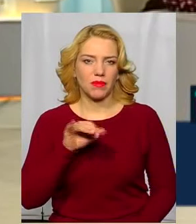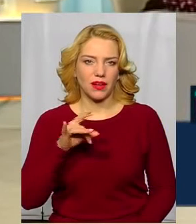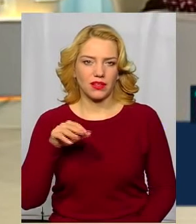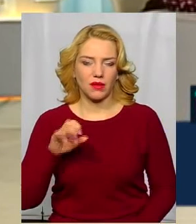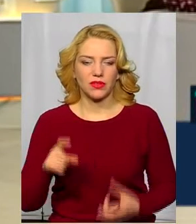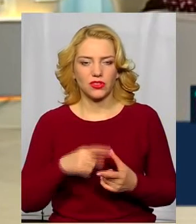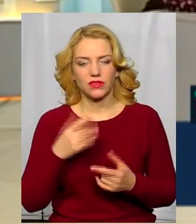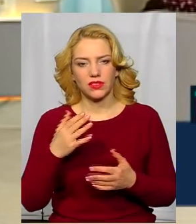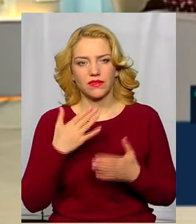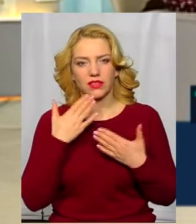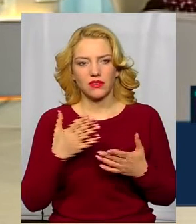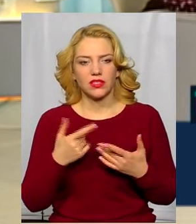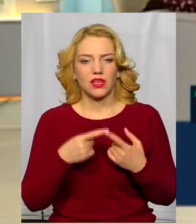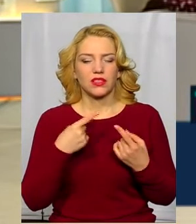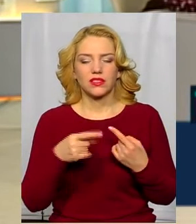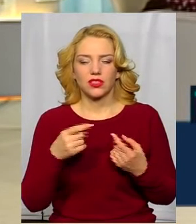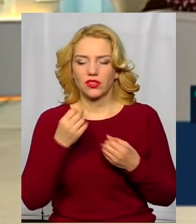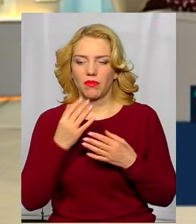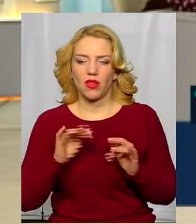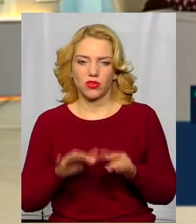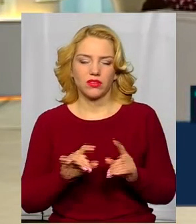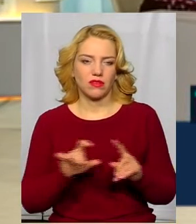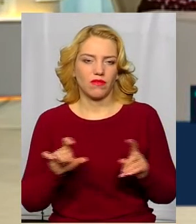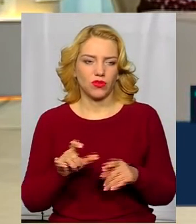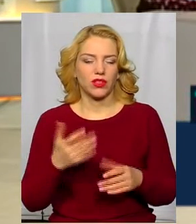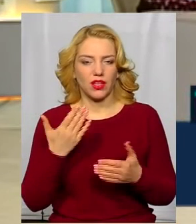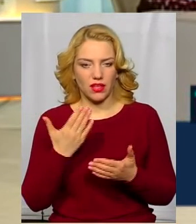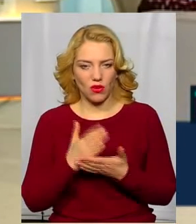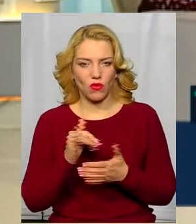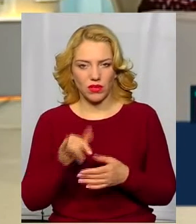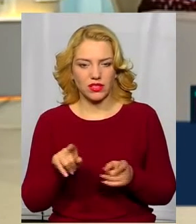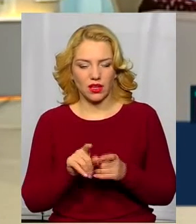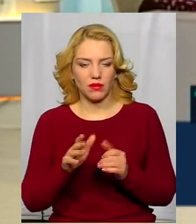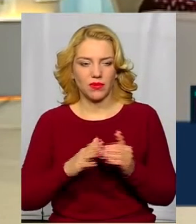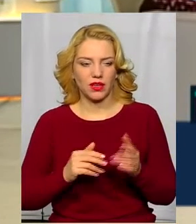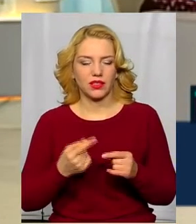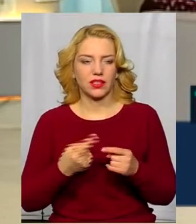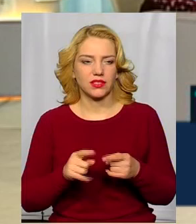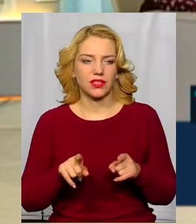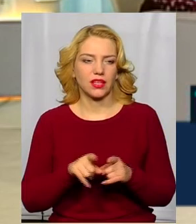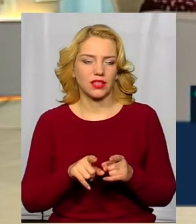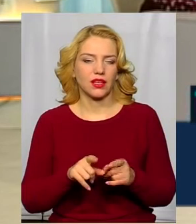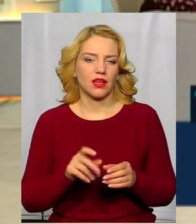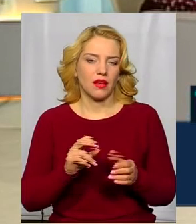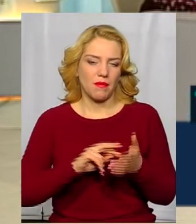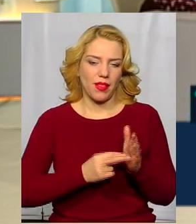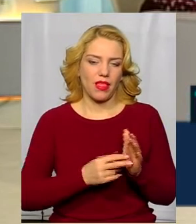інших волонтерських чи благодійних фондів? Ну, чи є така практика взагалі? Ну, звичайно, це такий планомірний